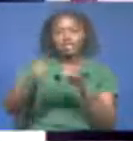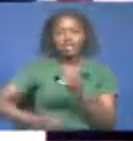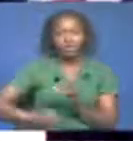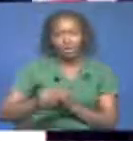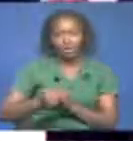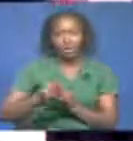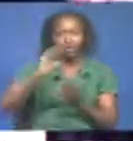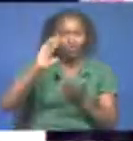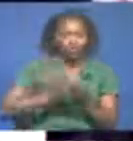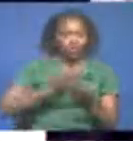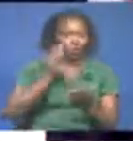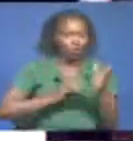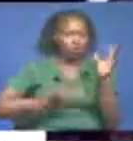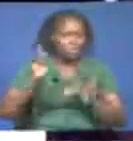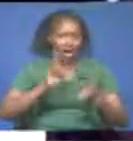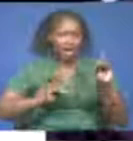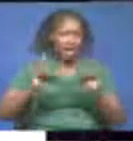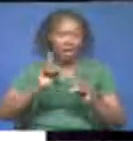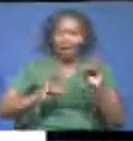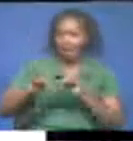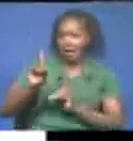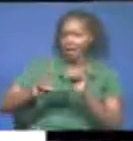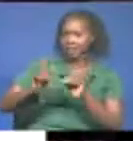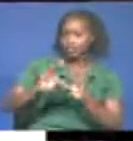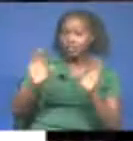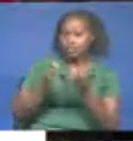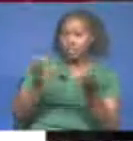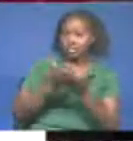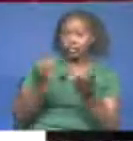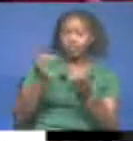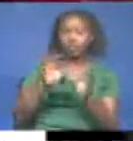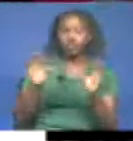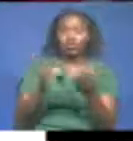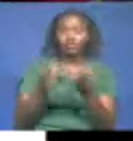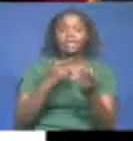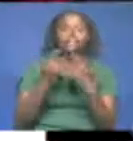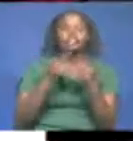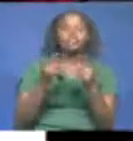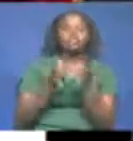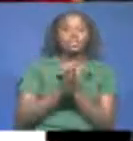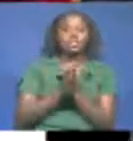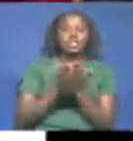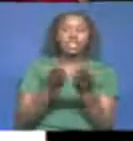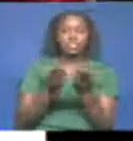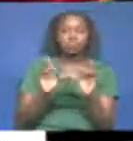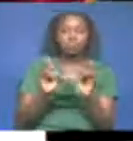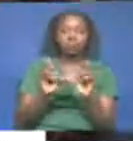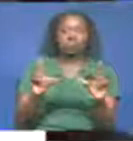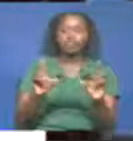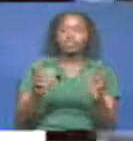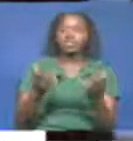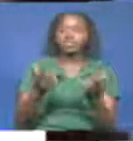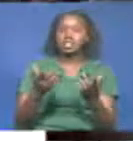nyimbo na densi zilisheheni huku jamii hiyo ambayo ni mojawapo ya jamii zinazozungumza lahaja ya maa ikisherehekea hatua